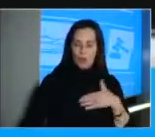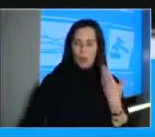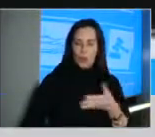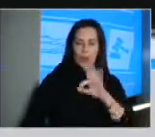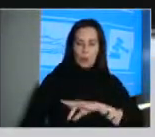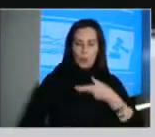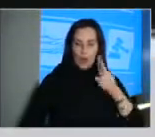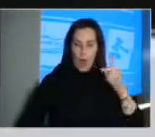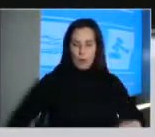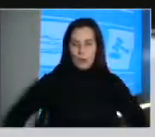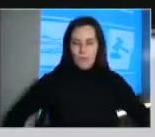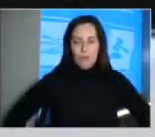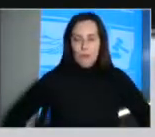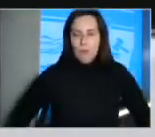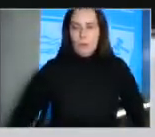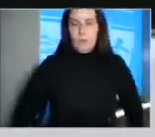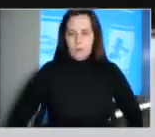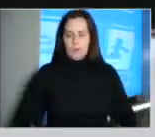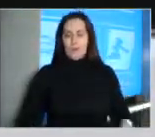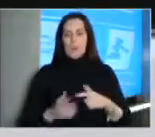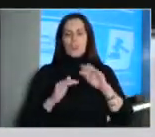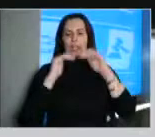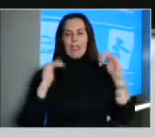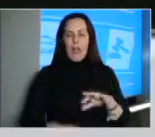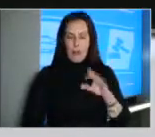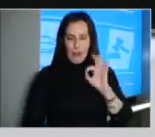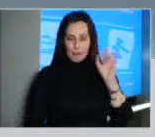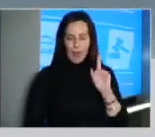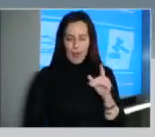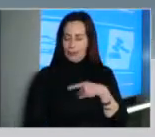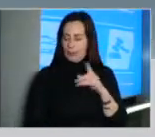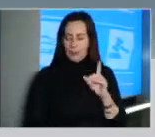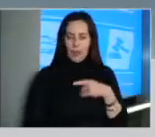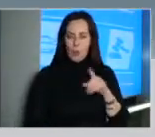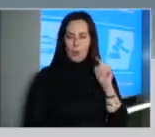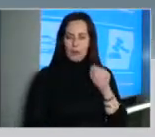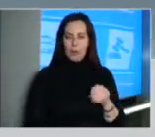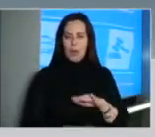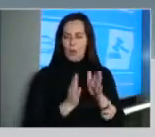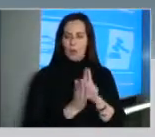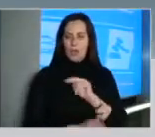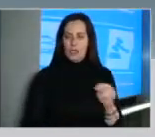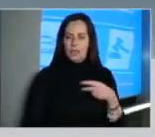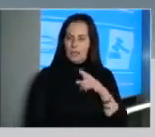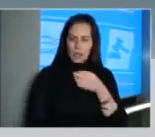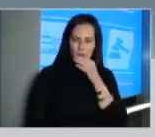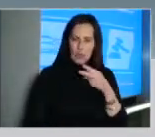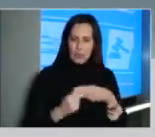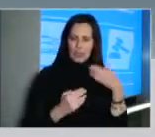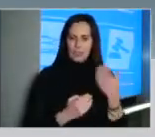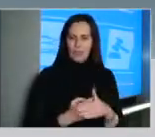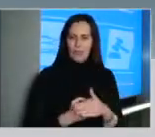תשואות יותר טובות, כדי לקזז את הירידה בריבית. אני לצערי, אנחנו לא מגיעים בדיוק לכל נושא, אבל אני חייב לשאול אותך לקראת